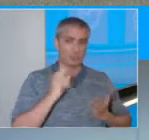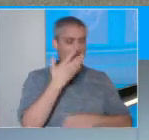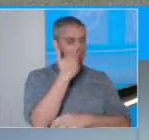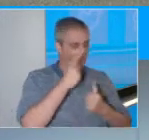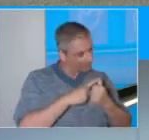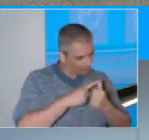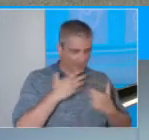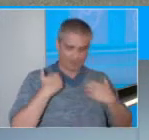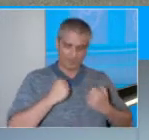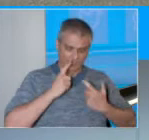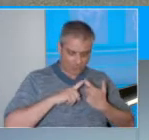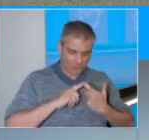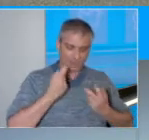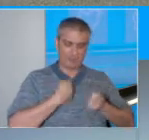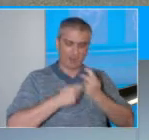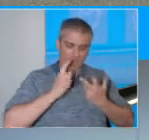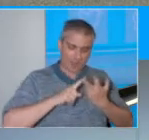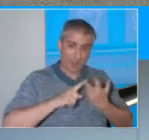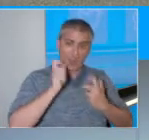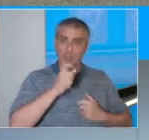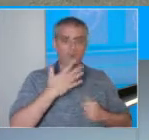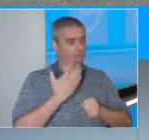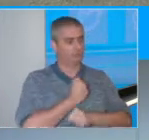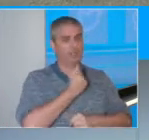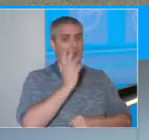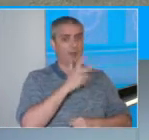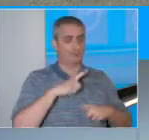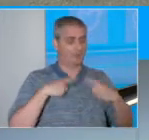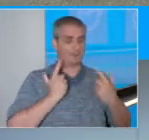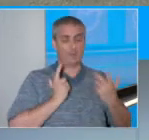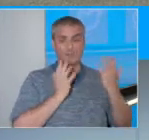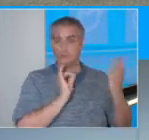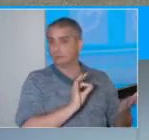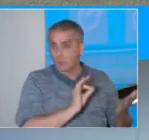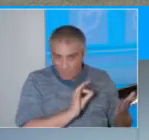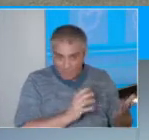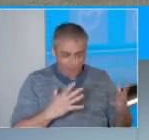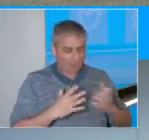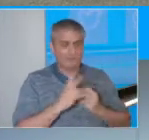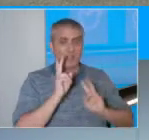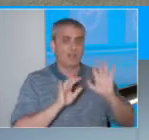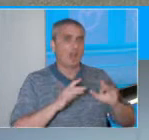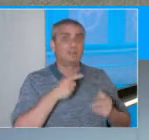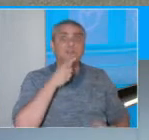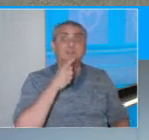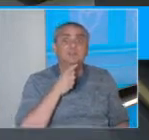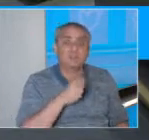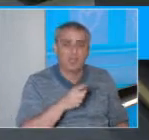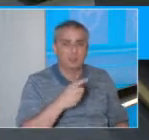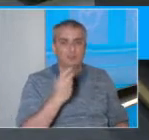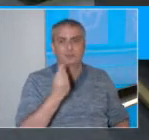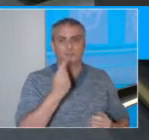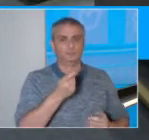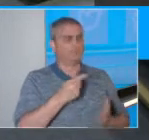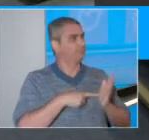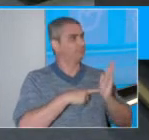מדיני, גם ביטחוני, גם כלכלי, בן אדם שהצליח גם בחיים הפרטיים שלו בחברת הייטק, זה הדגם וזה מה